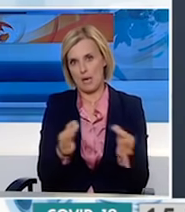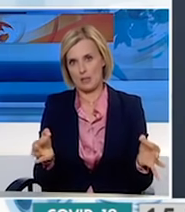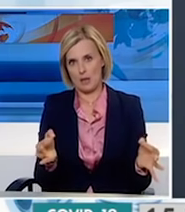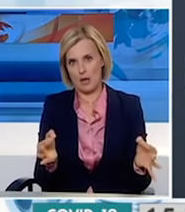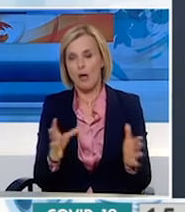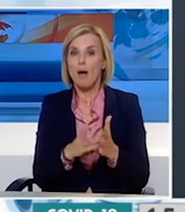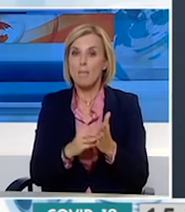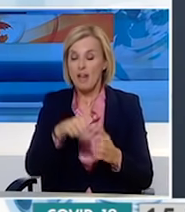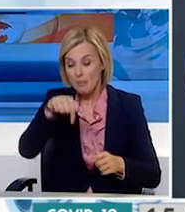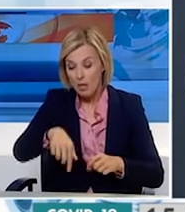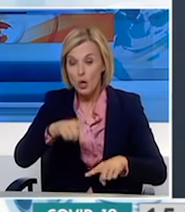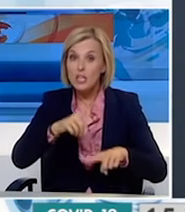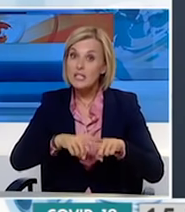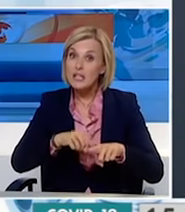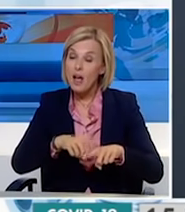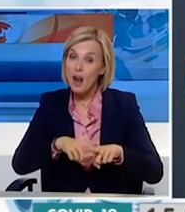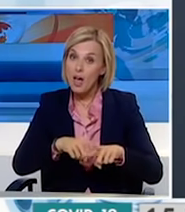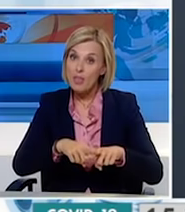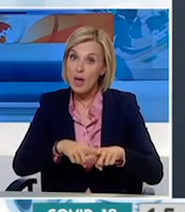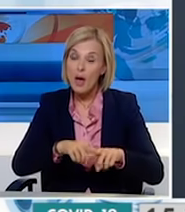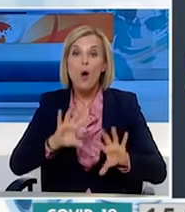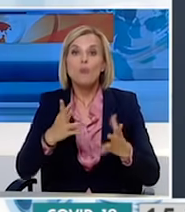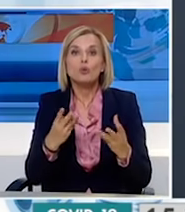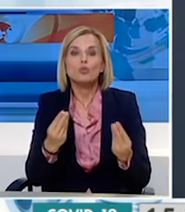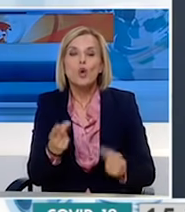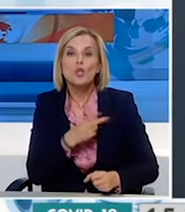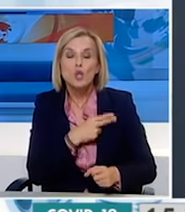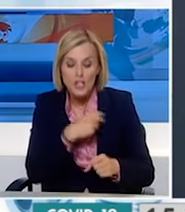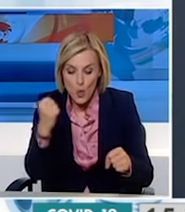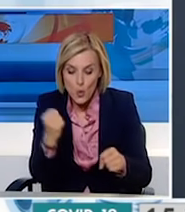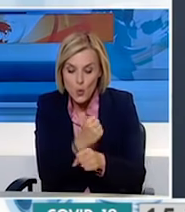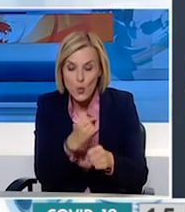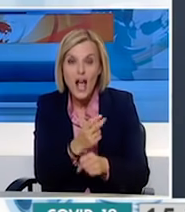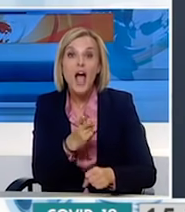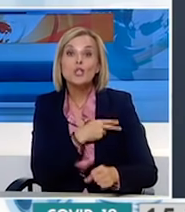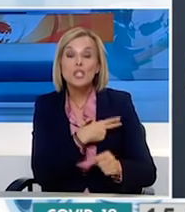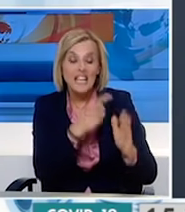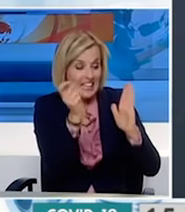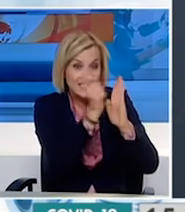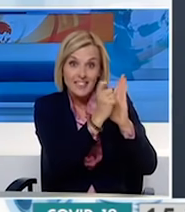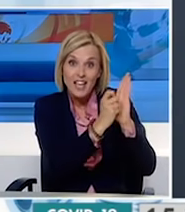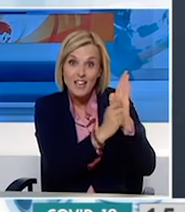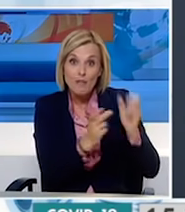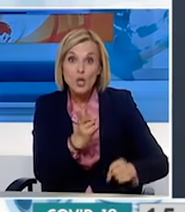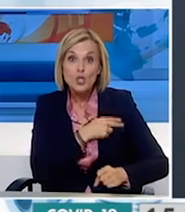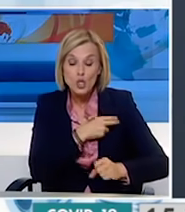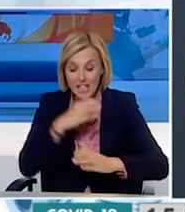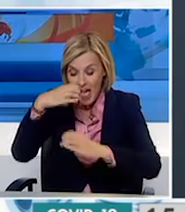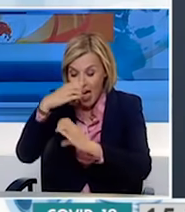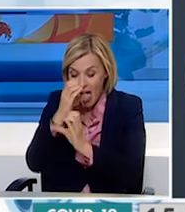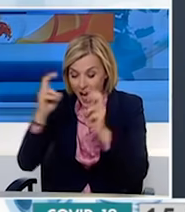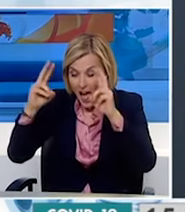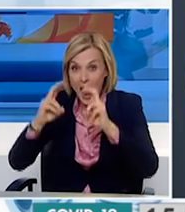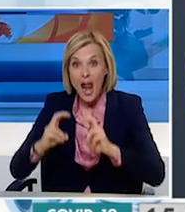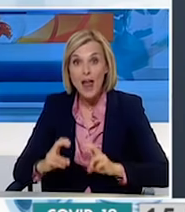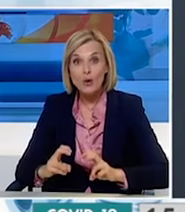στη χώρα, με το πόσο καλή καταγραφή κάνεις, το πόσο εκτεταμένο εργαστηριακό έλεγχο κάνεις. Υπάρχουν